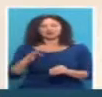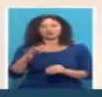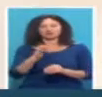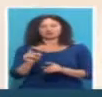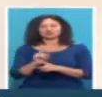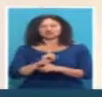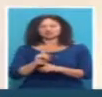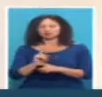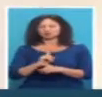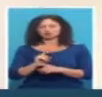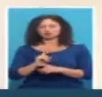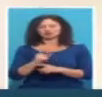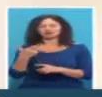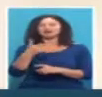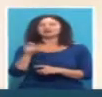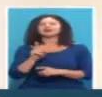учета абонентов по газу